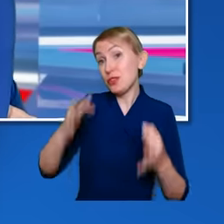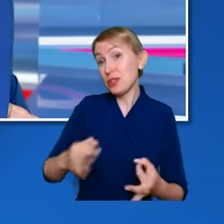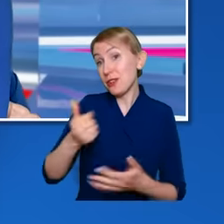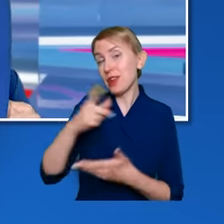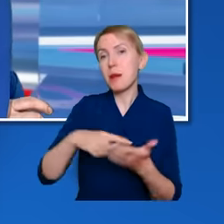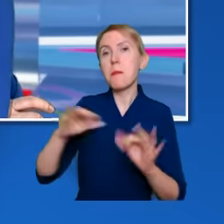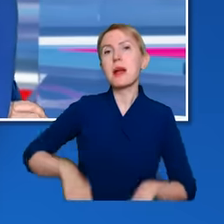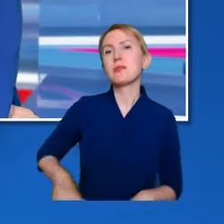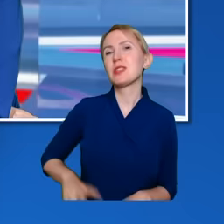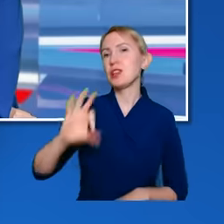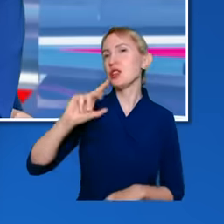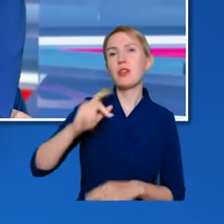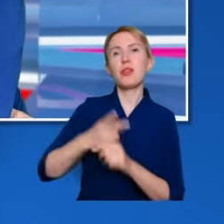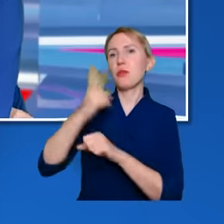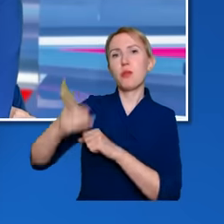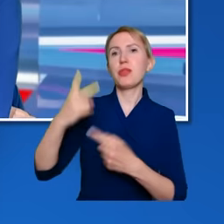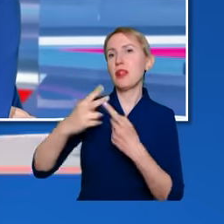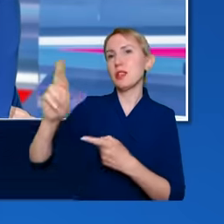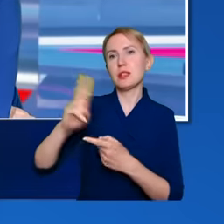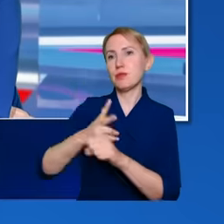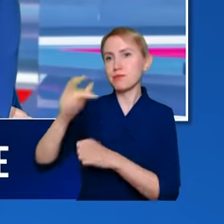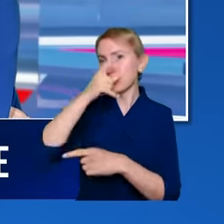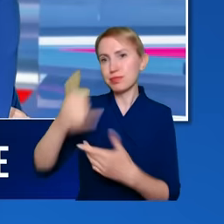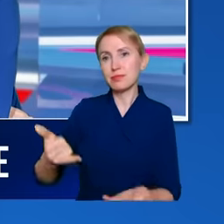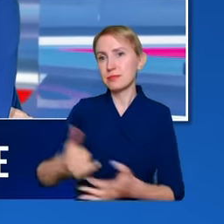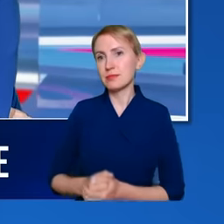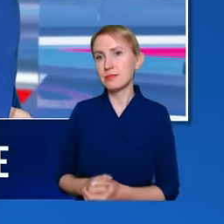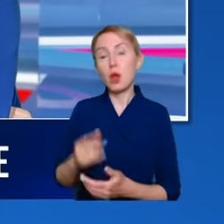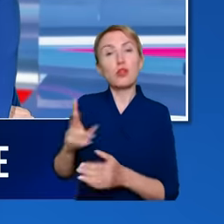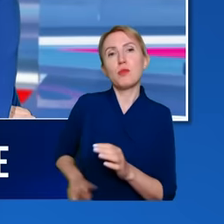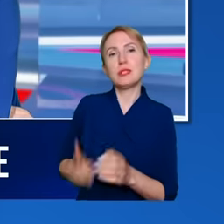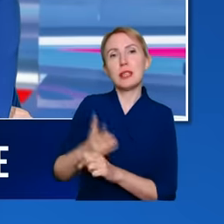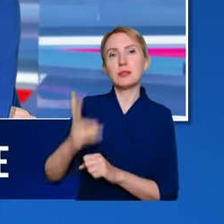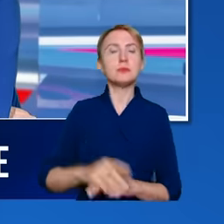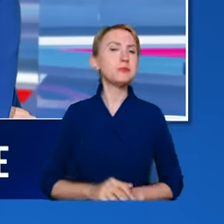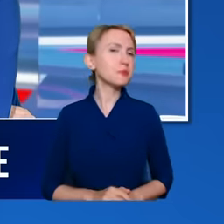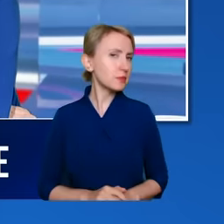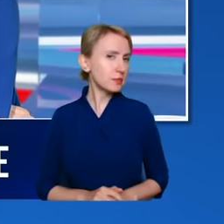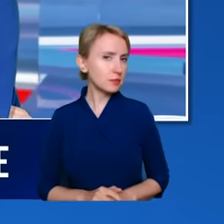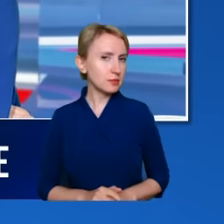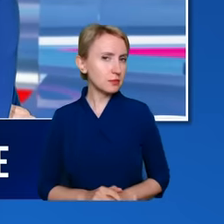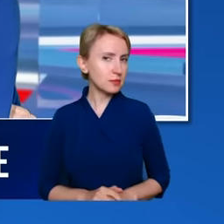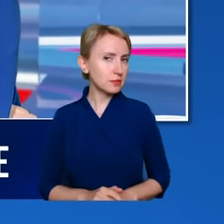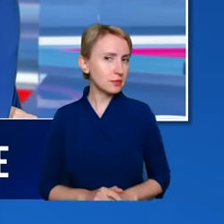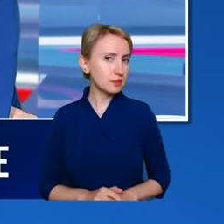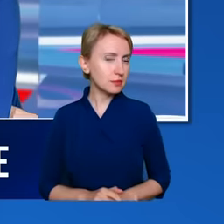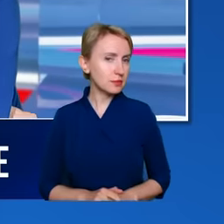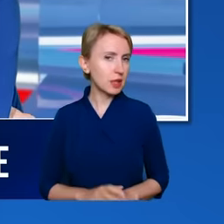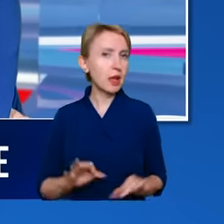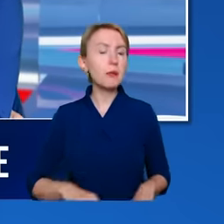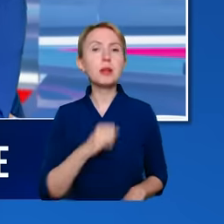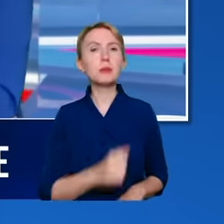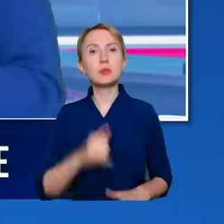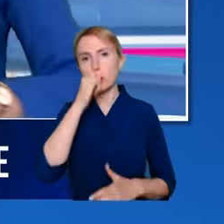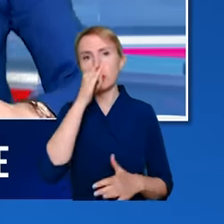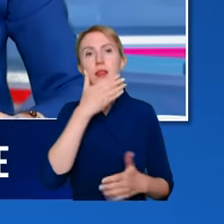pan minister Sienkiewicz nie wpuszcza Telewizji Republika. Do ministra. Zgodnie z ustawą bardzo kulturalnie. Pani poseł nie ma prawa kontrolować